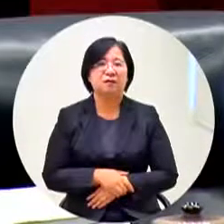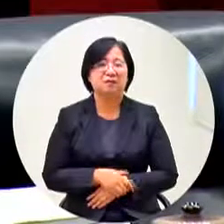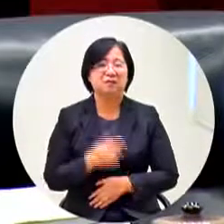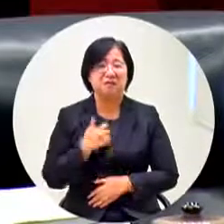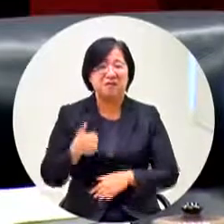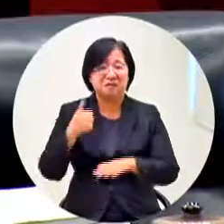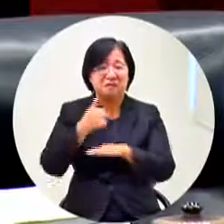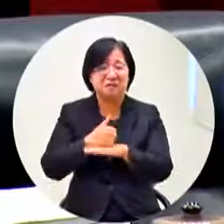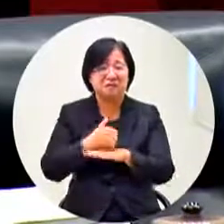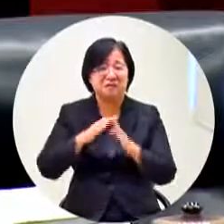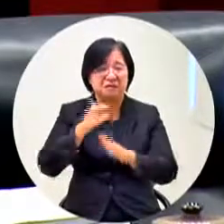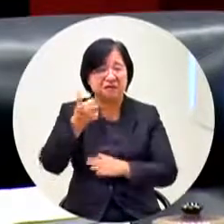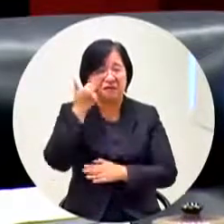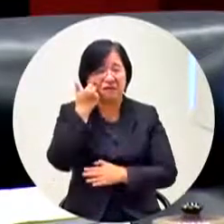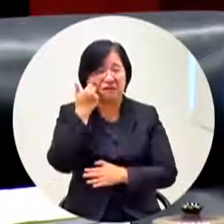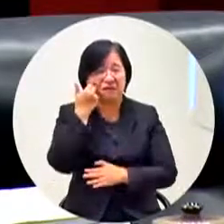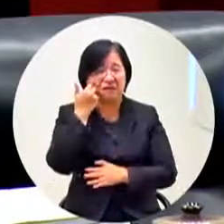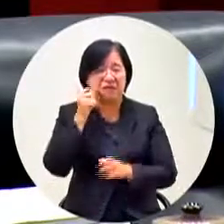哈，